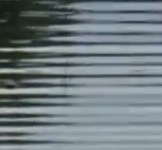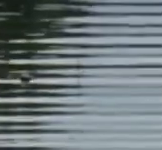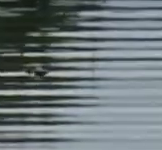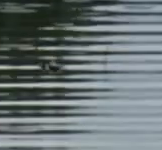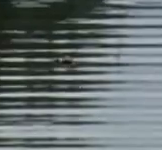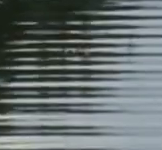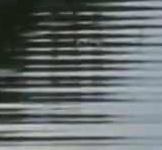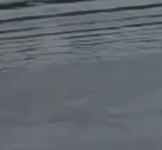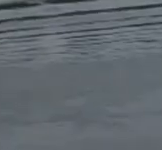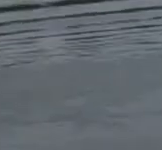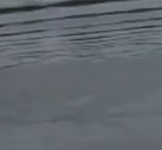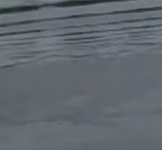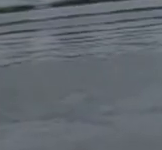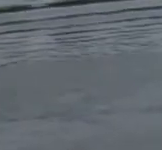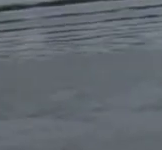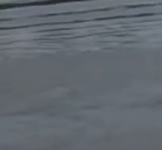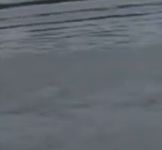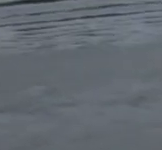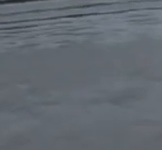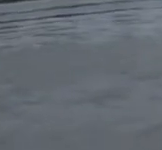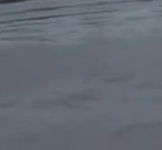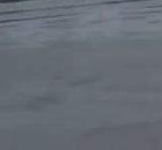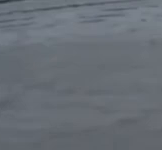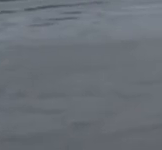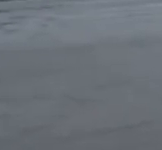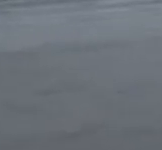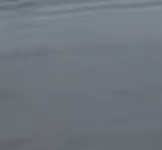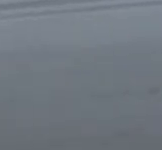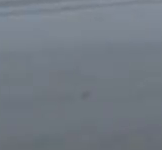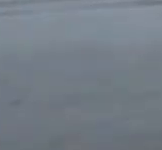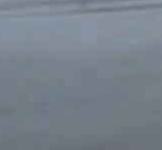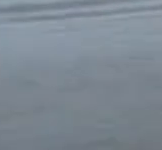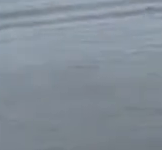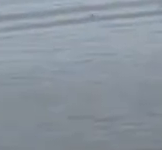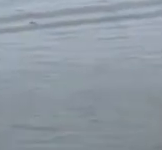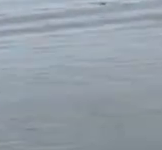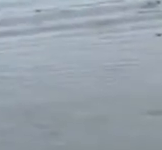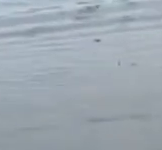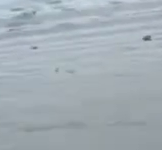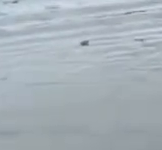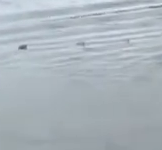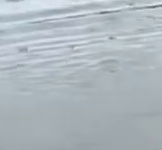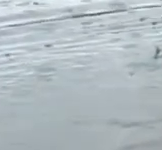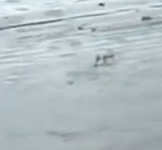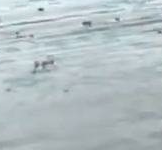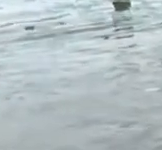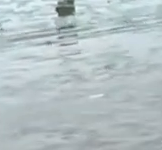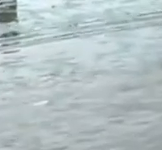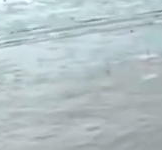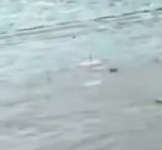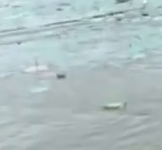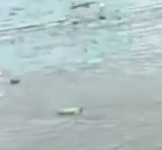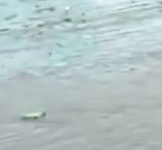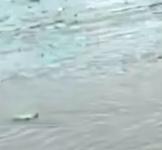ae kerajaan Pahang plak telah membelanjakan 4 populer 018 juta dengan menggunakan